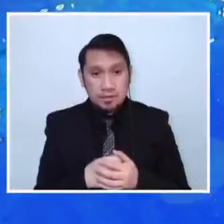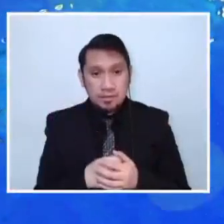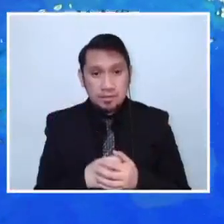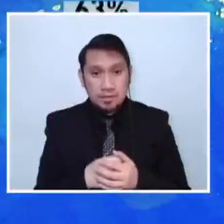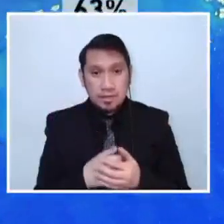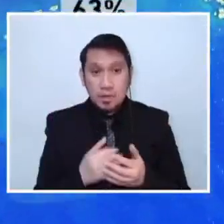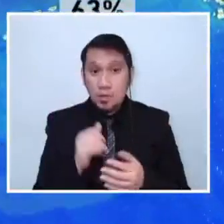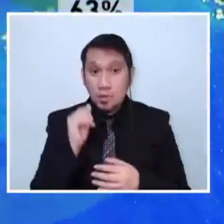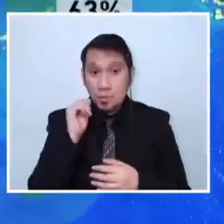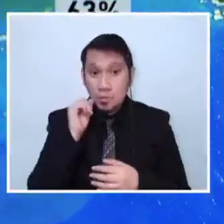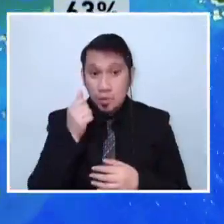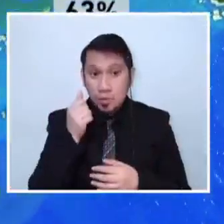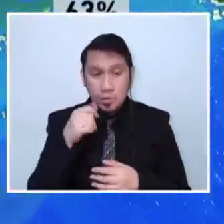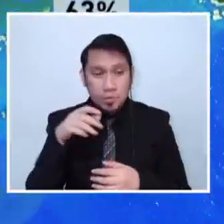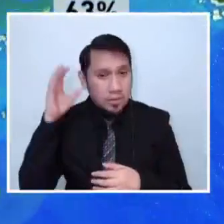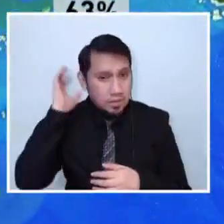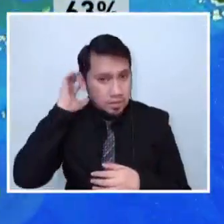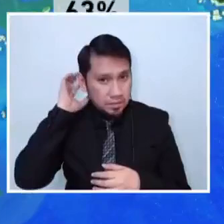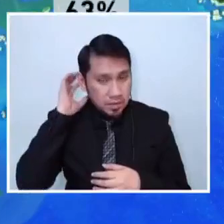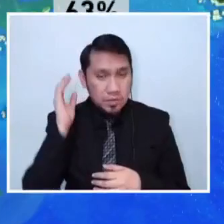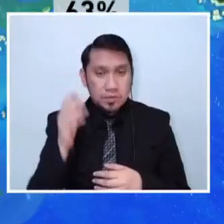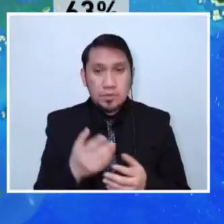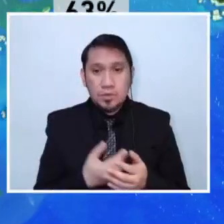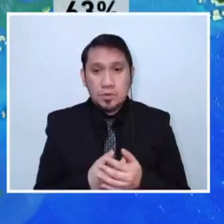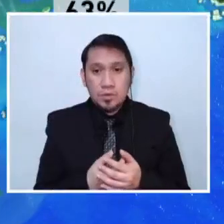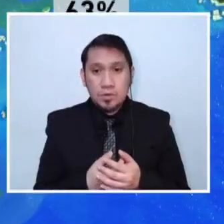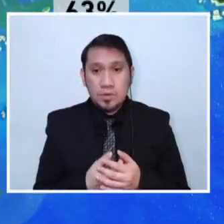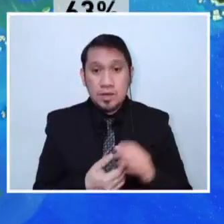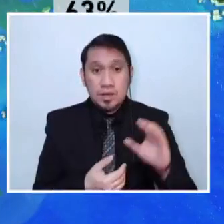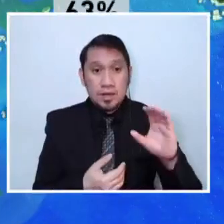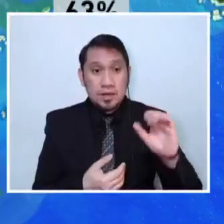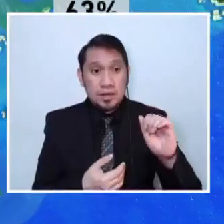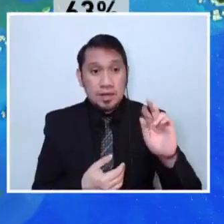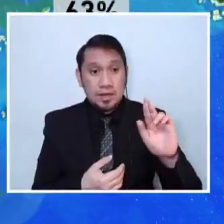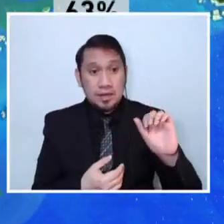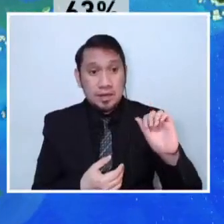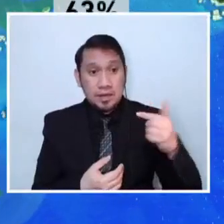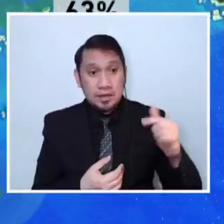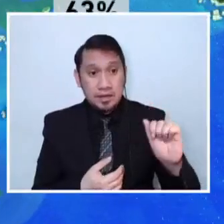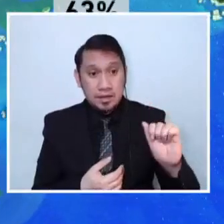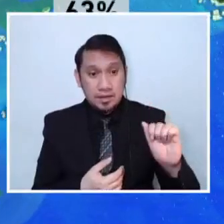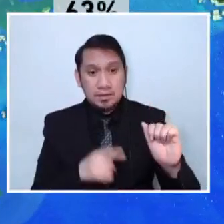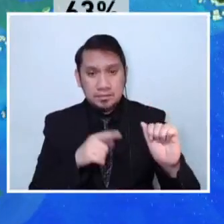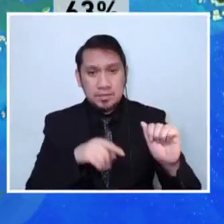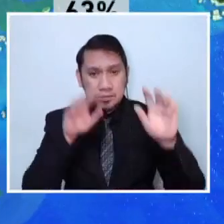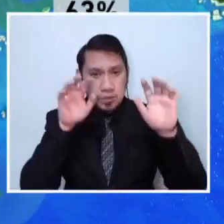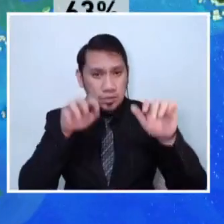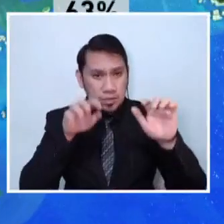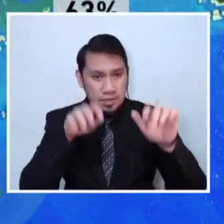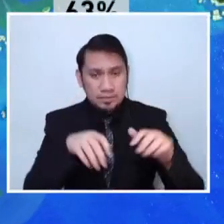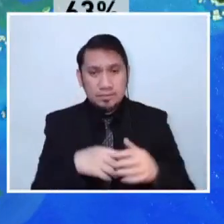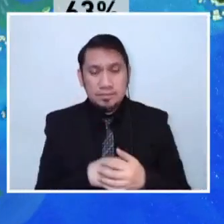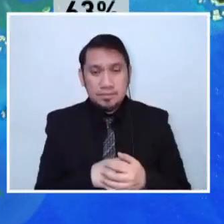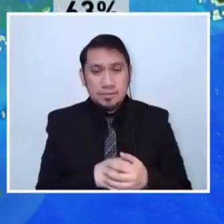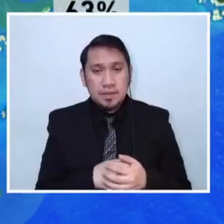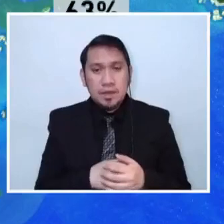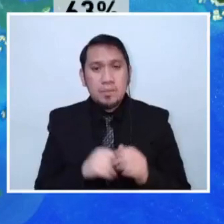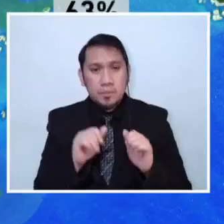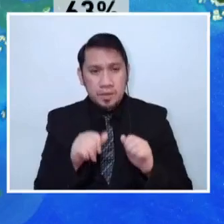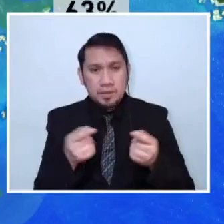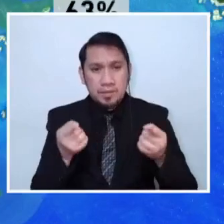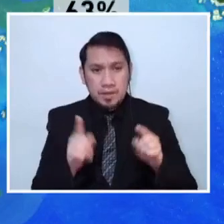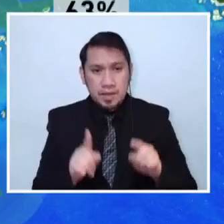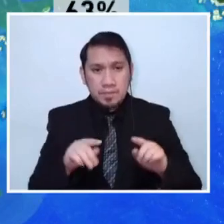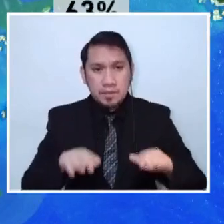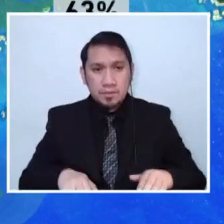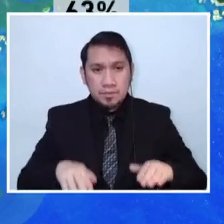sa Mindanao, maulan sa Caraga region buong araw, lalo po sa umaga at kapamilya, posible ang pagbaha at